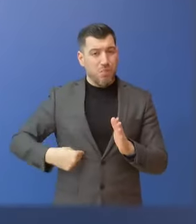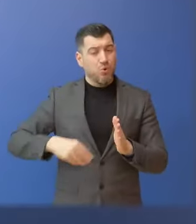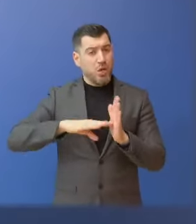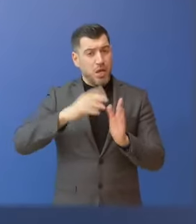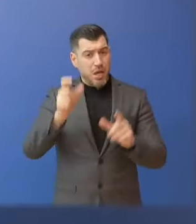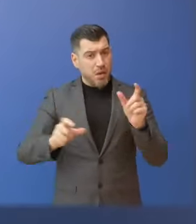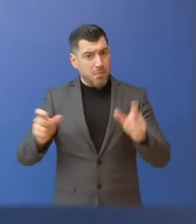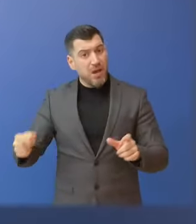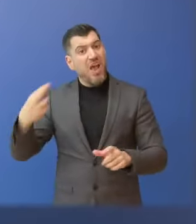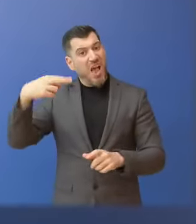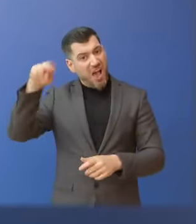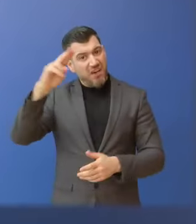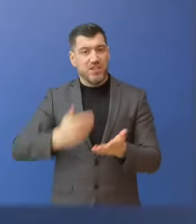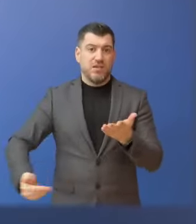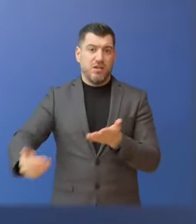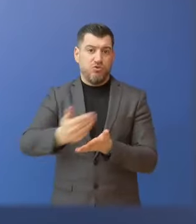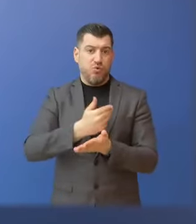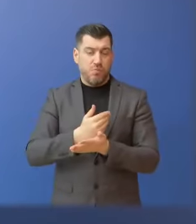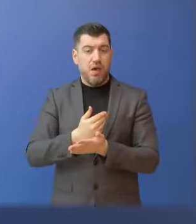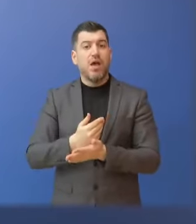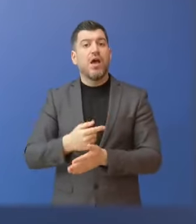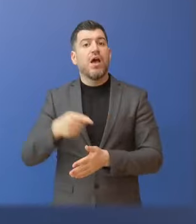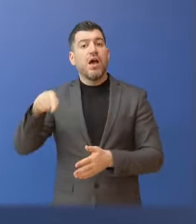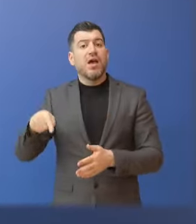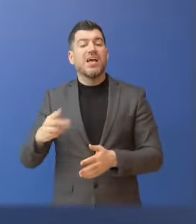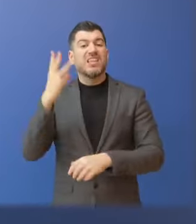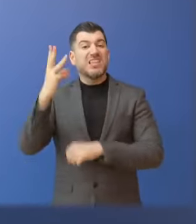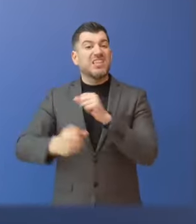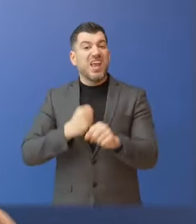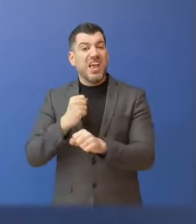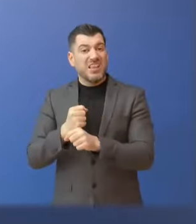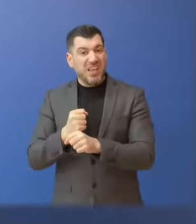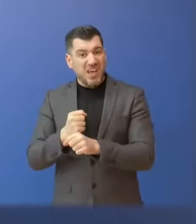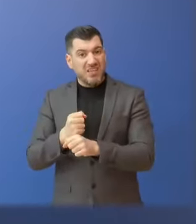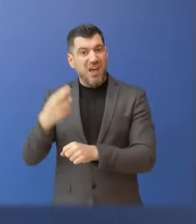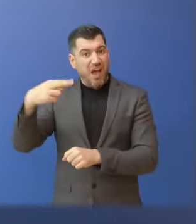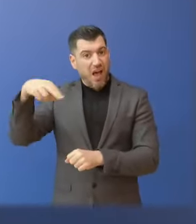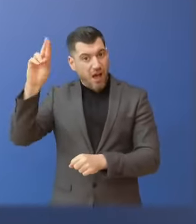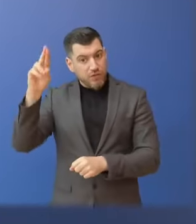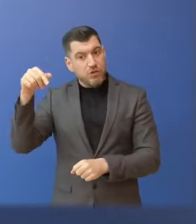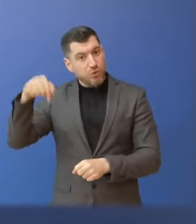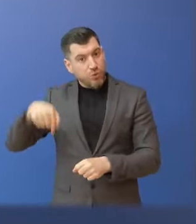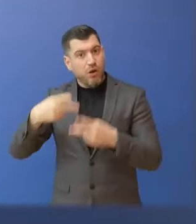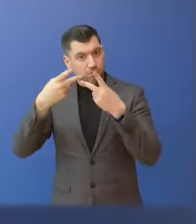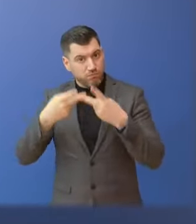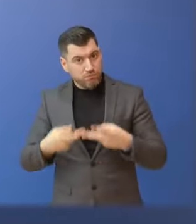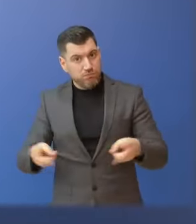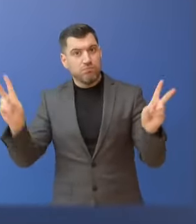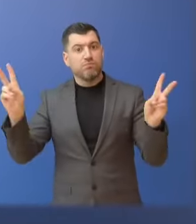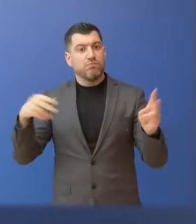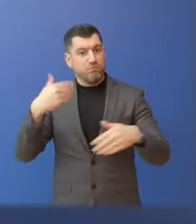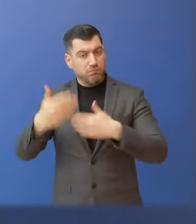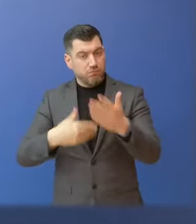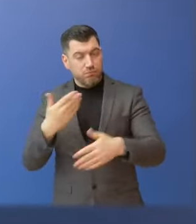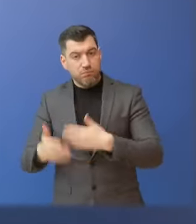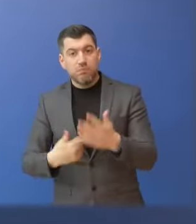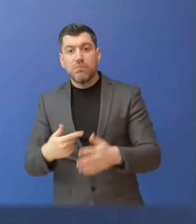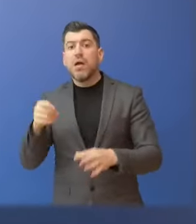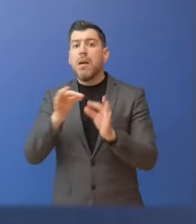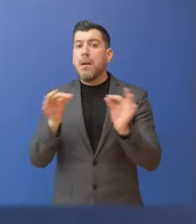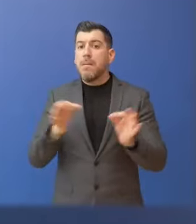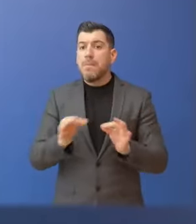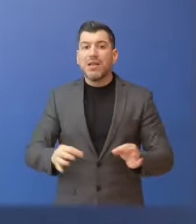ξεπάγωσα οι τριετίες σων ιδιωτικό τομέα φόρη μειώνονται μια σειρά από επιδόματα και έκτακτες ενισχύσεις αλλά και μέτρα περιορισμού της ακρίβειας